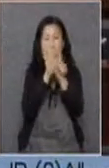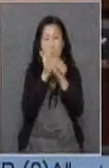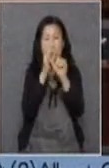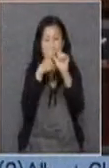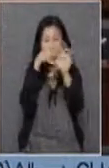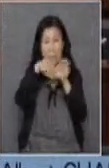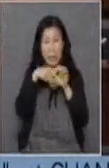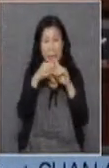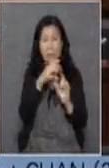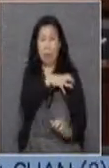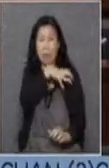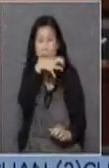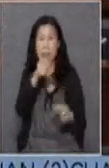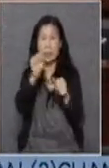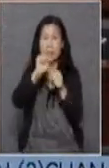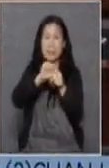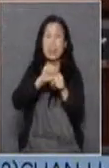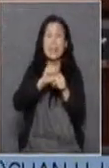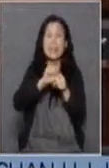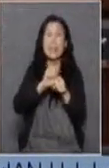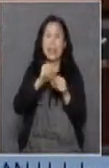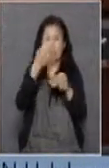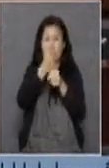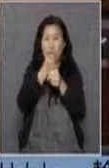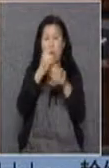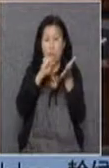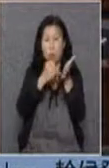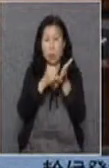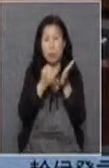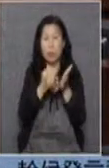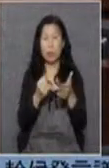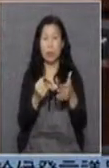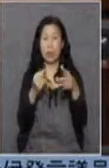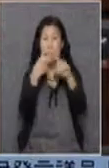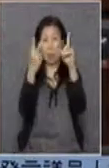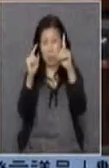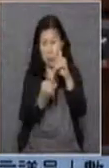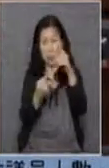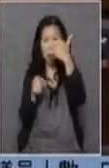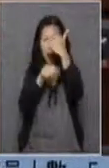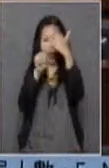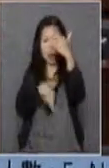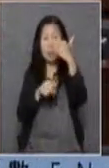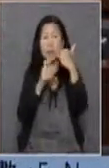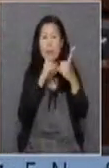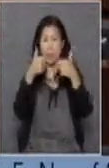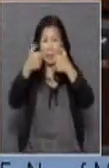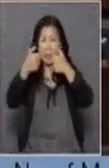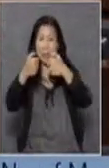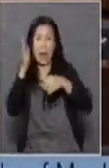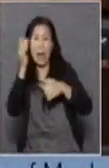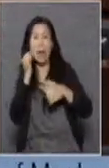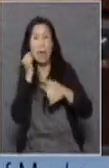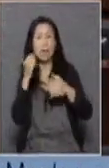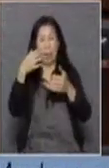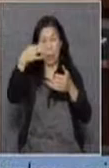担，增加薪俸税个人免税额，我们建议去到126000元，已婚的人士免税